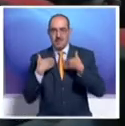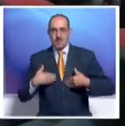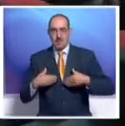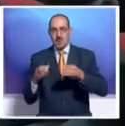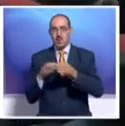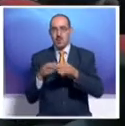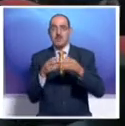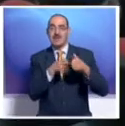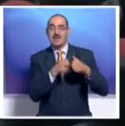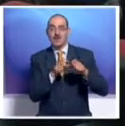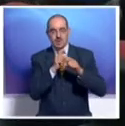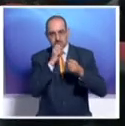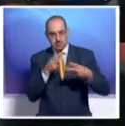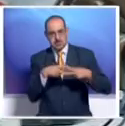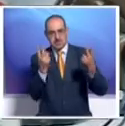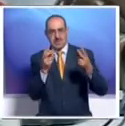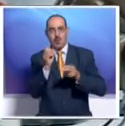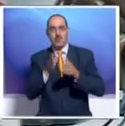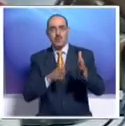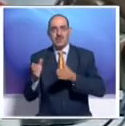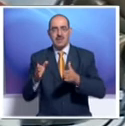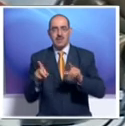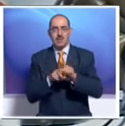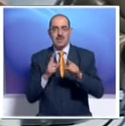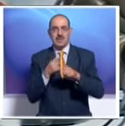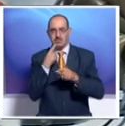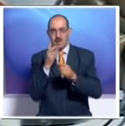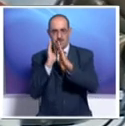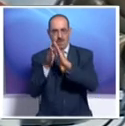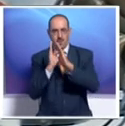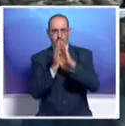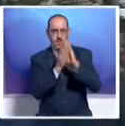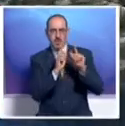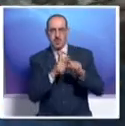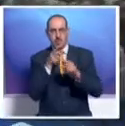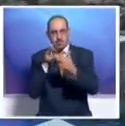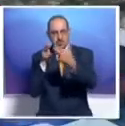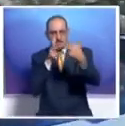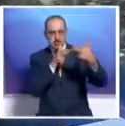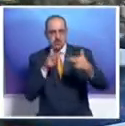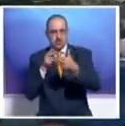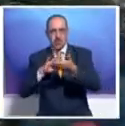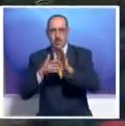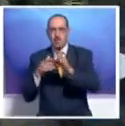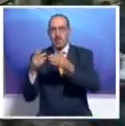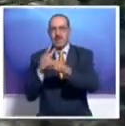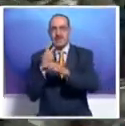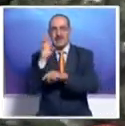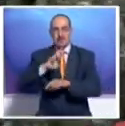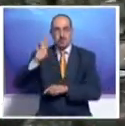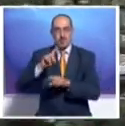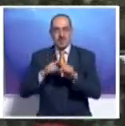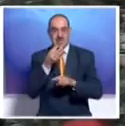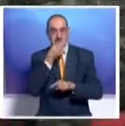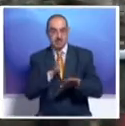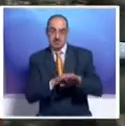العملياتي، وألقى كلمة توجيهية بثت إلى جميع وحدات الناحية، ذكر فيها بالالتزام